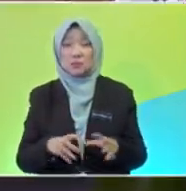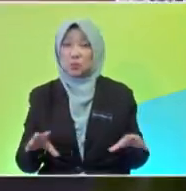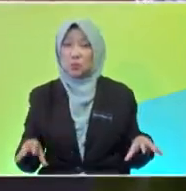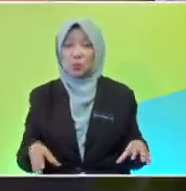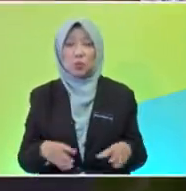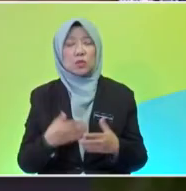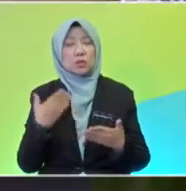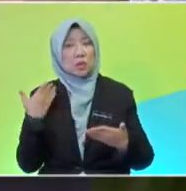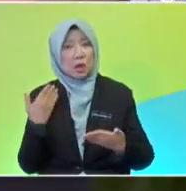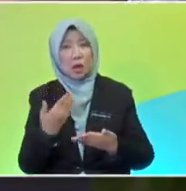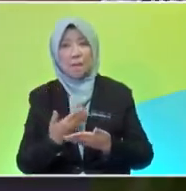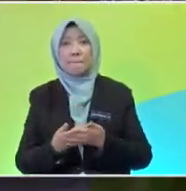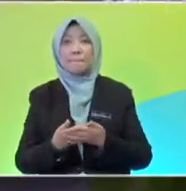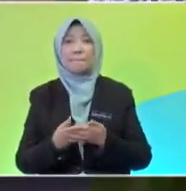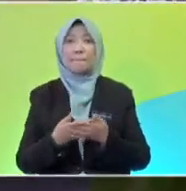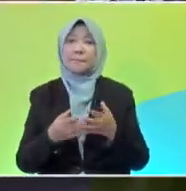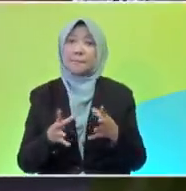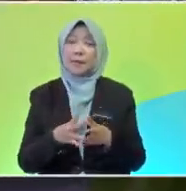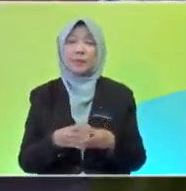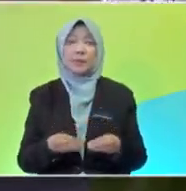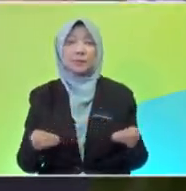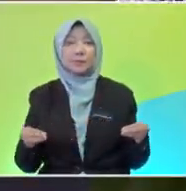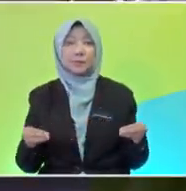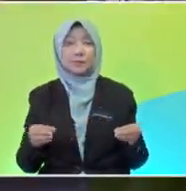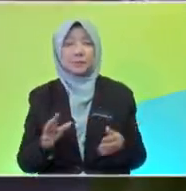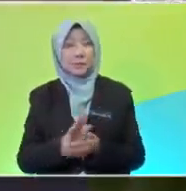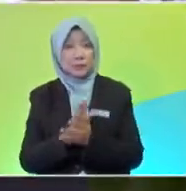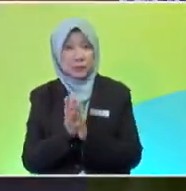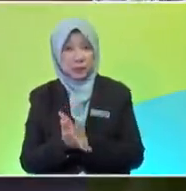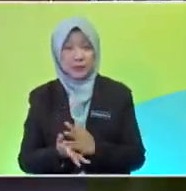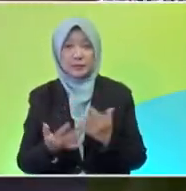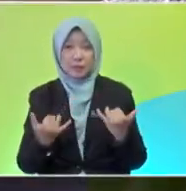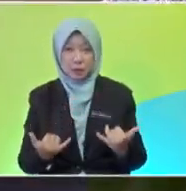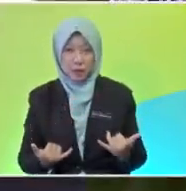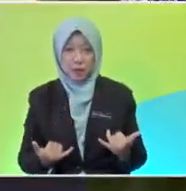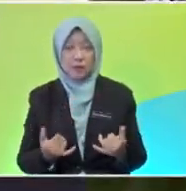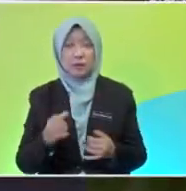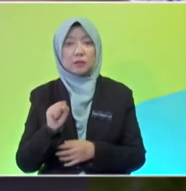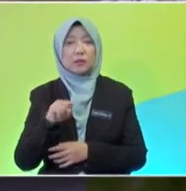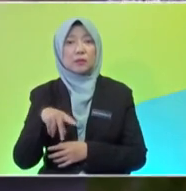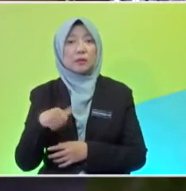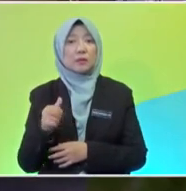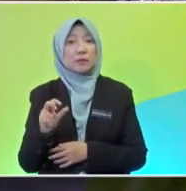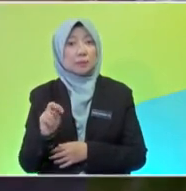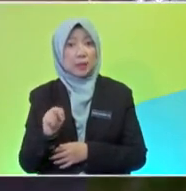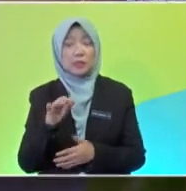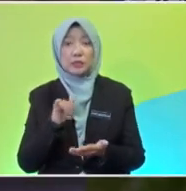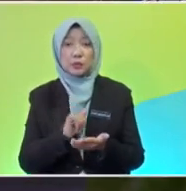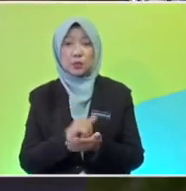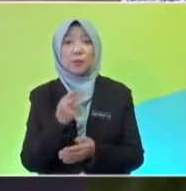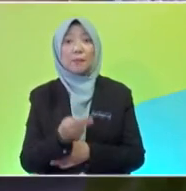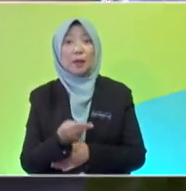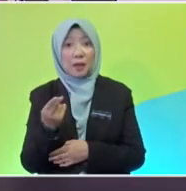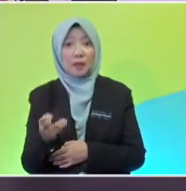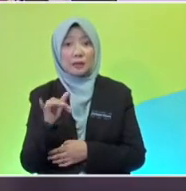jadi kalau kita tengok merasakan Activity yang kita jalankan nih aspal ini merupakan bahan menyerap